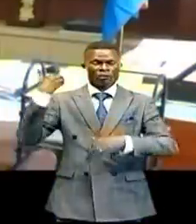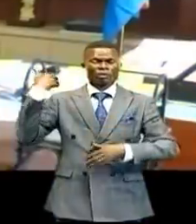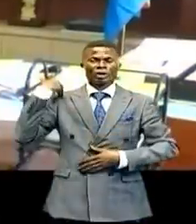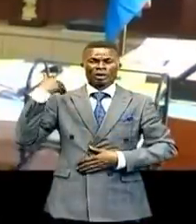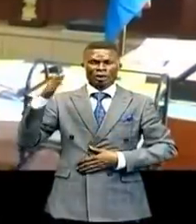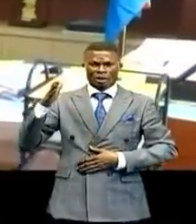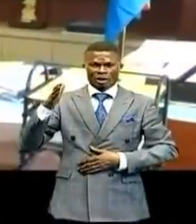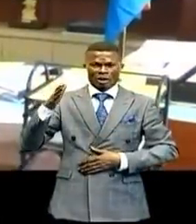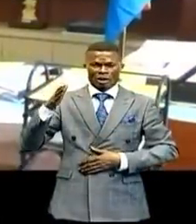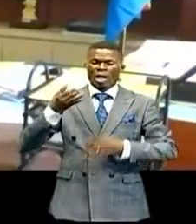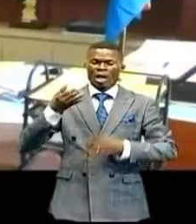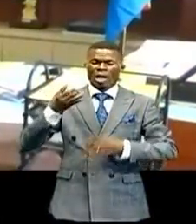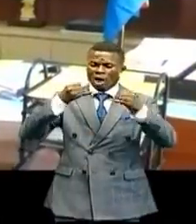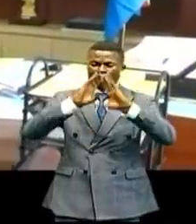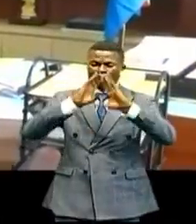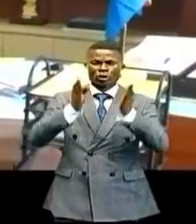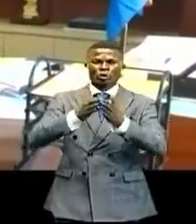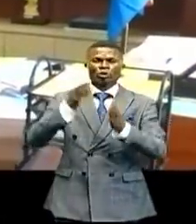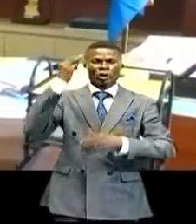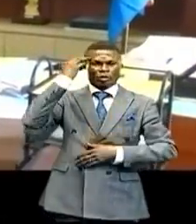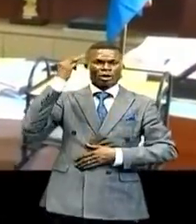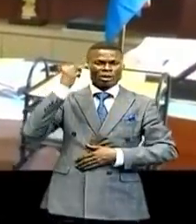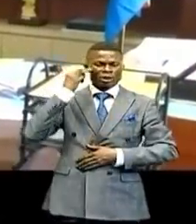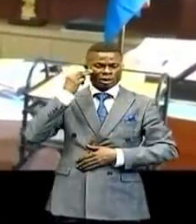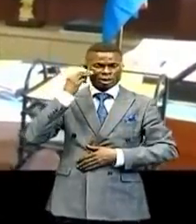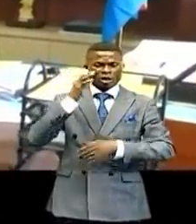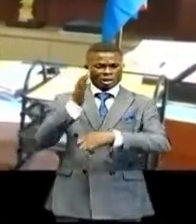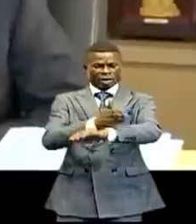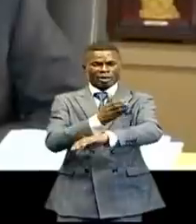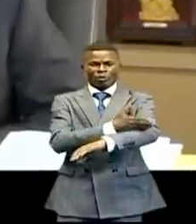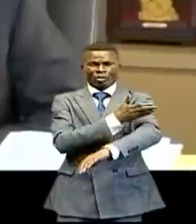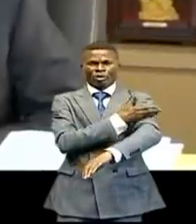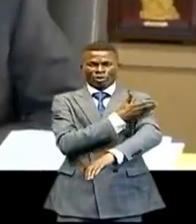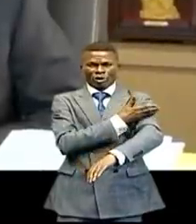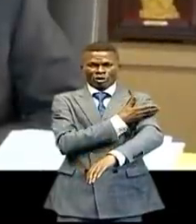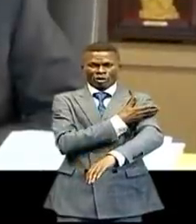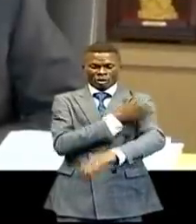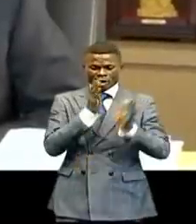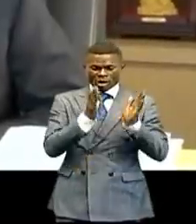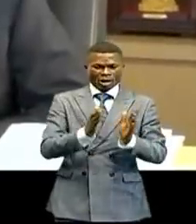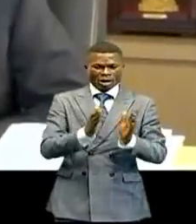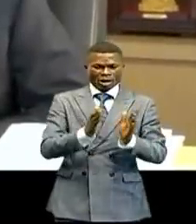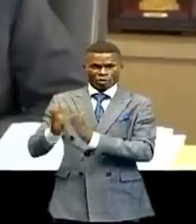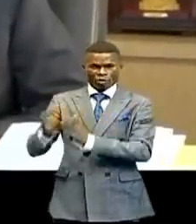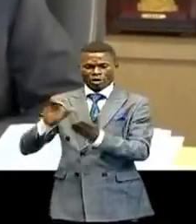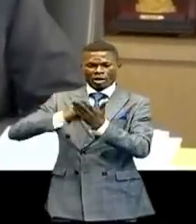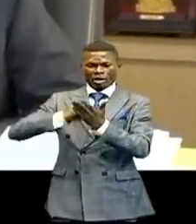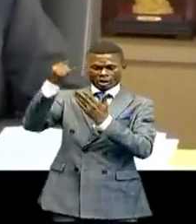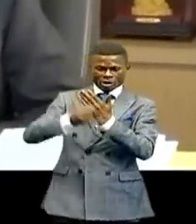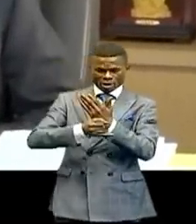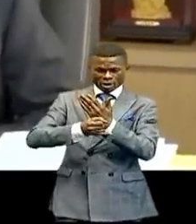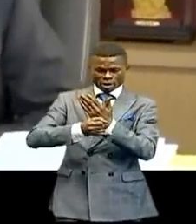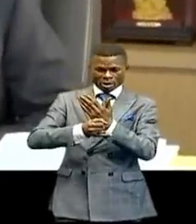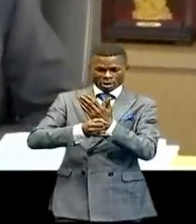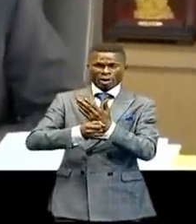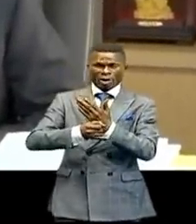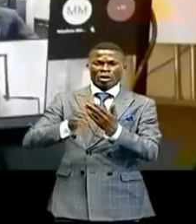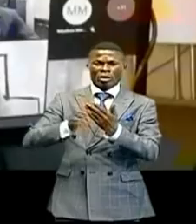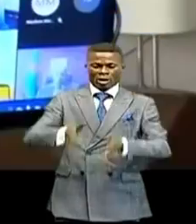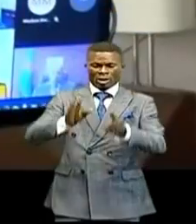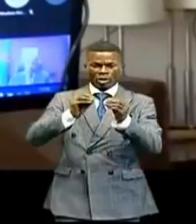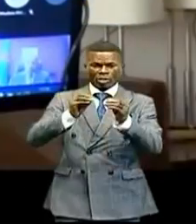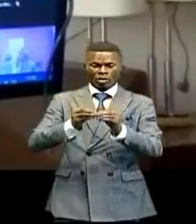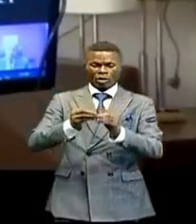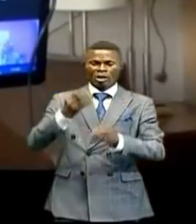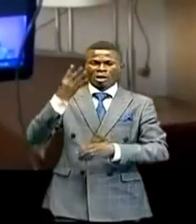publics, a informé le Conseil de l'état d'avancement de la préparation du projet dit bitumage de la route